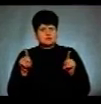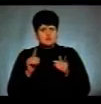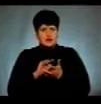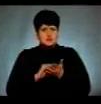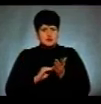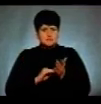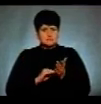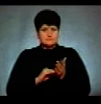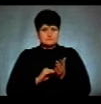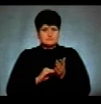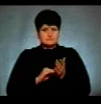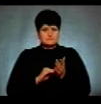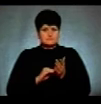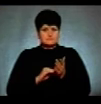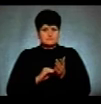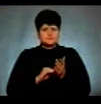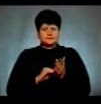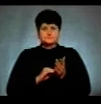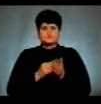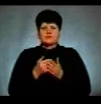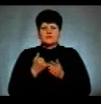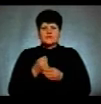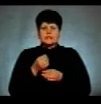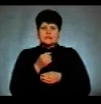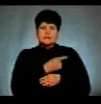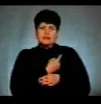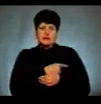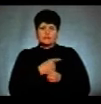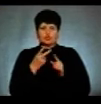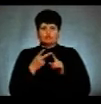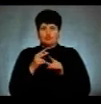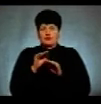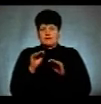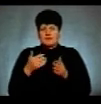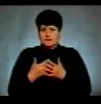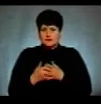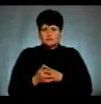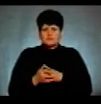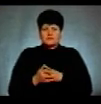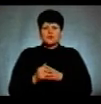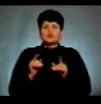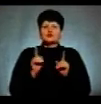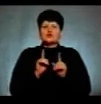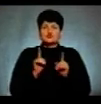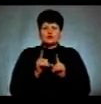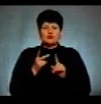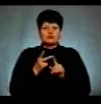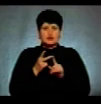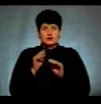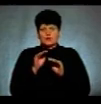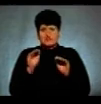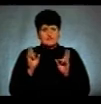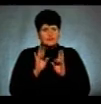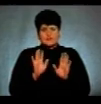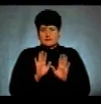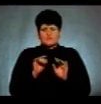рецептів? Тобто від лікарів другого рівня, напевно. Щодо вторинного рівня, ні. В